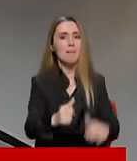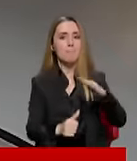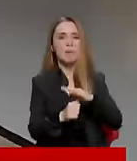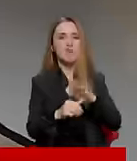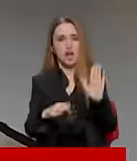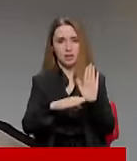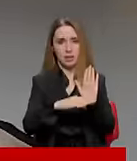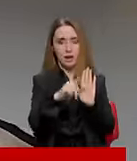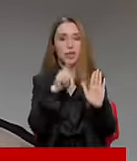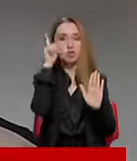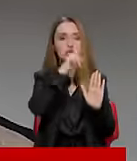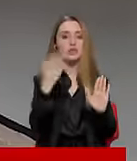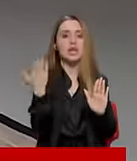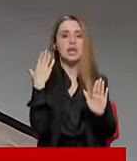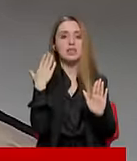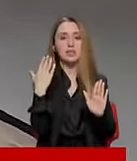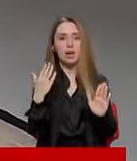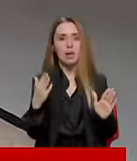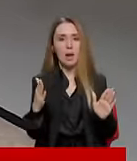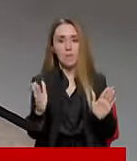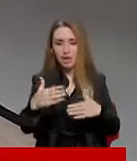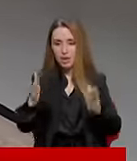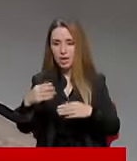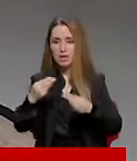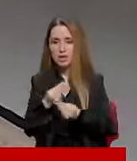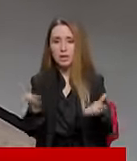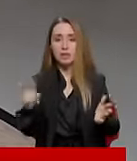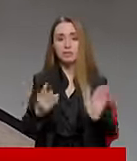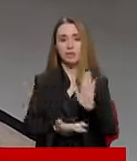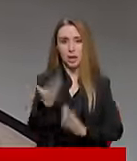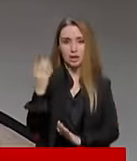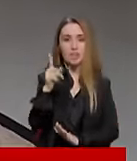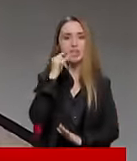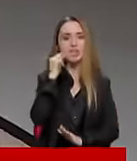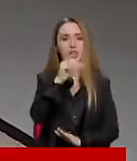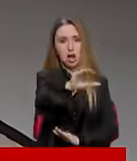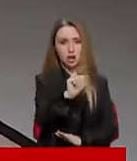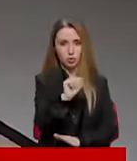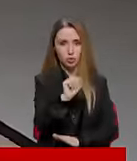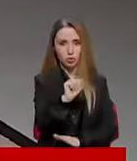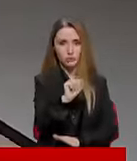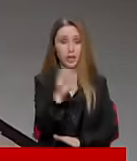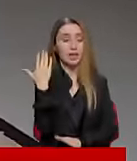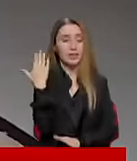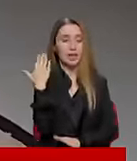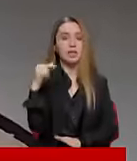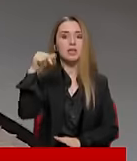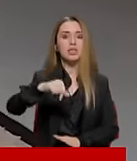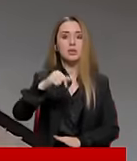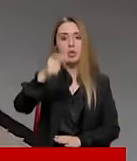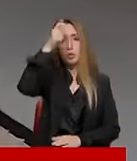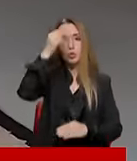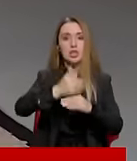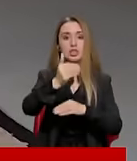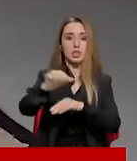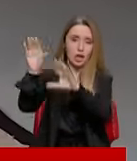kartır Çünkü eskiden paket paket dağıtılıyordu bu ortadan kalktı bir kişiden alınıyordu Yerine göre onlar da yurt dışından